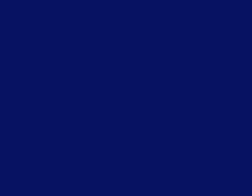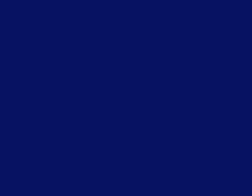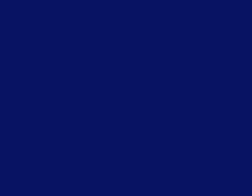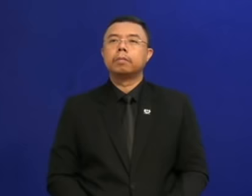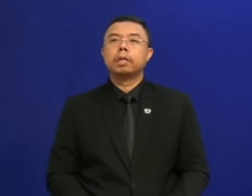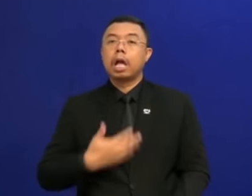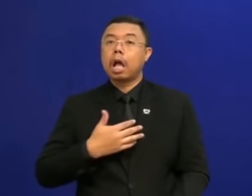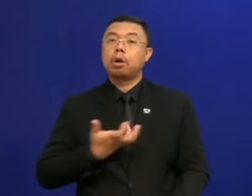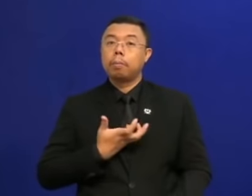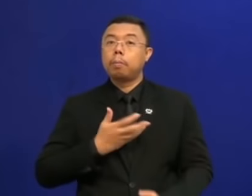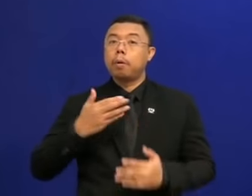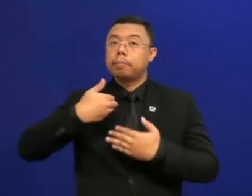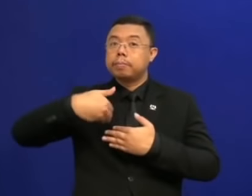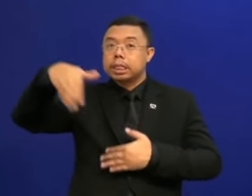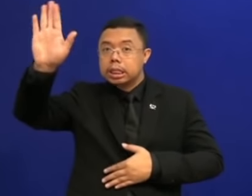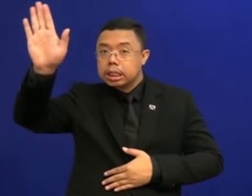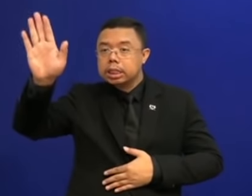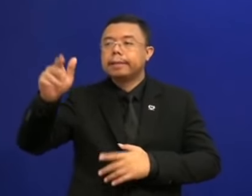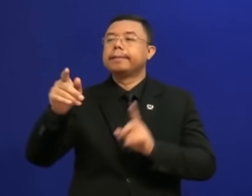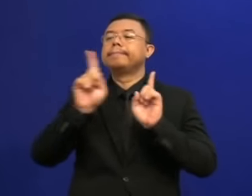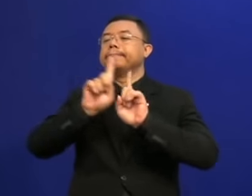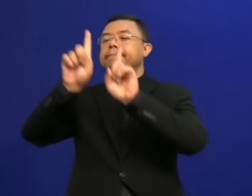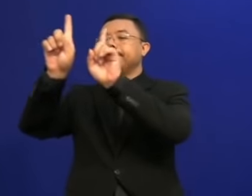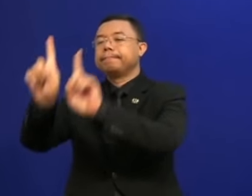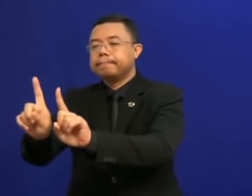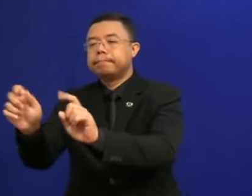Aku ingin pergi dan diam bersama-sama dengan